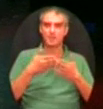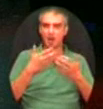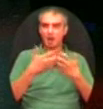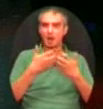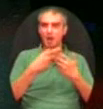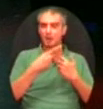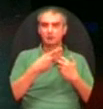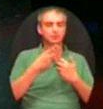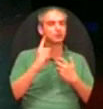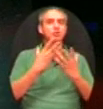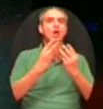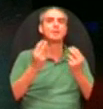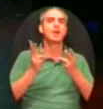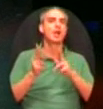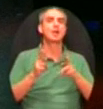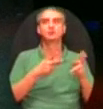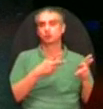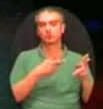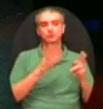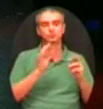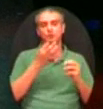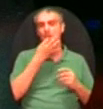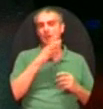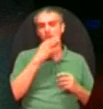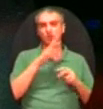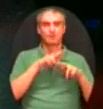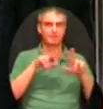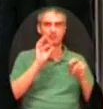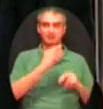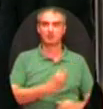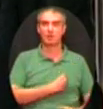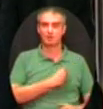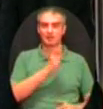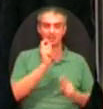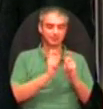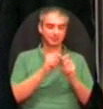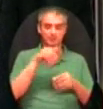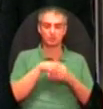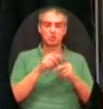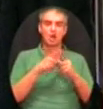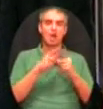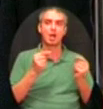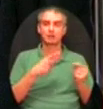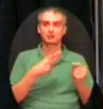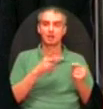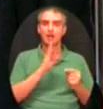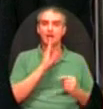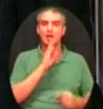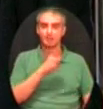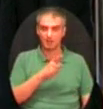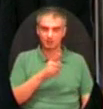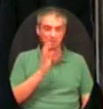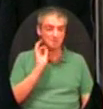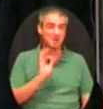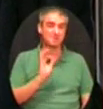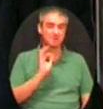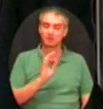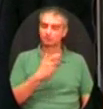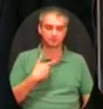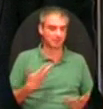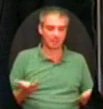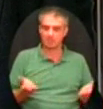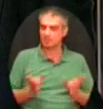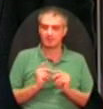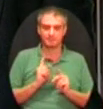התחתונה, יש לא מעט אפשרויות כדי לשפר את המצב ההומניטרי-אזרחי ברצועת עזה. הבעיה היא באמת, באמת, שאין לנו עם